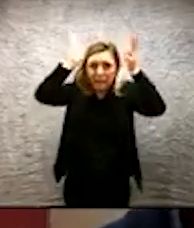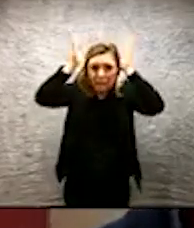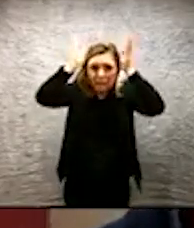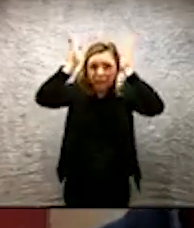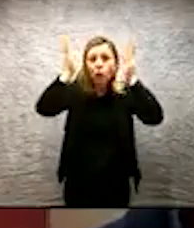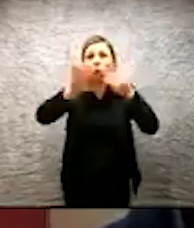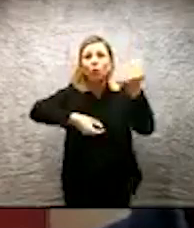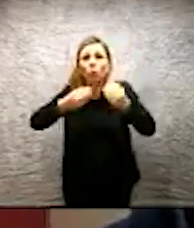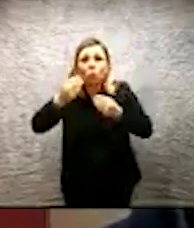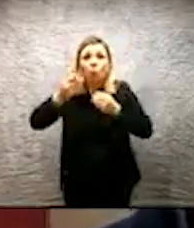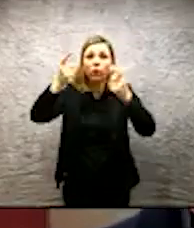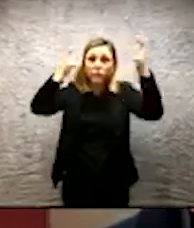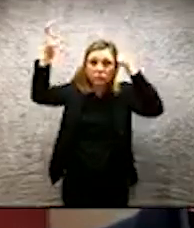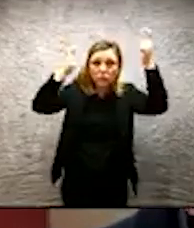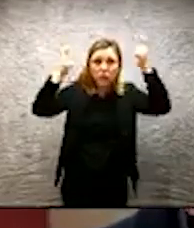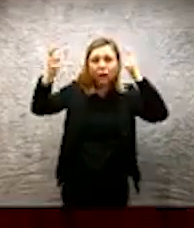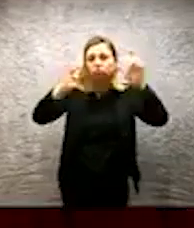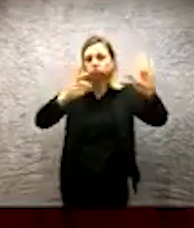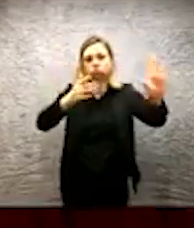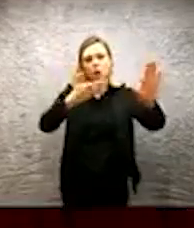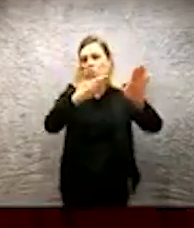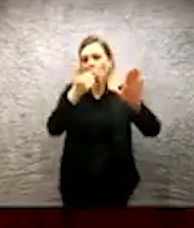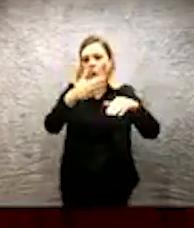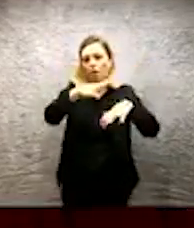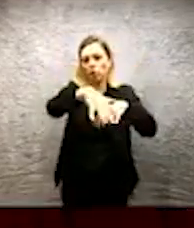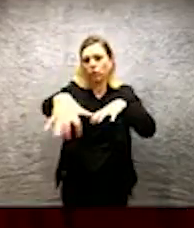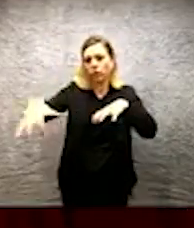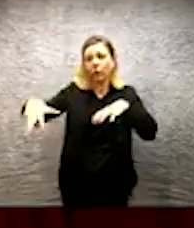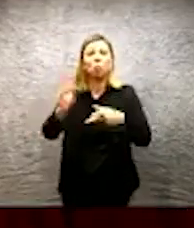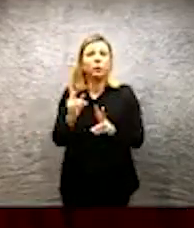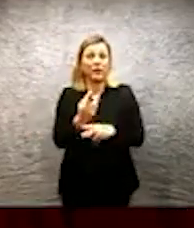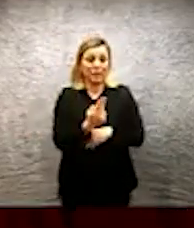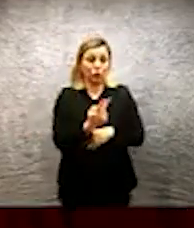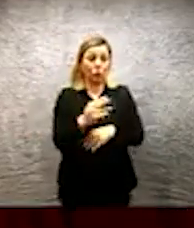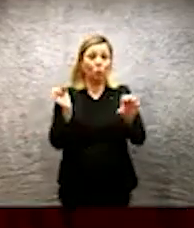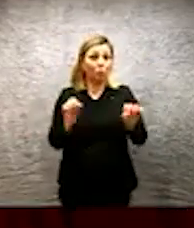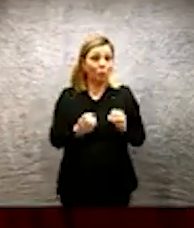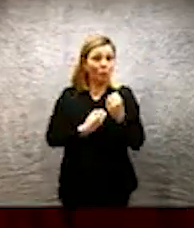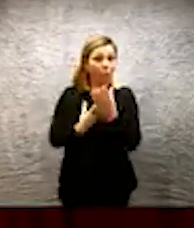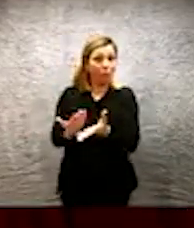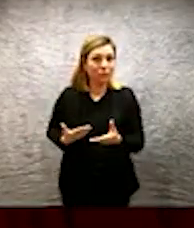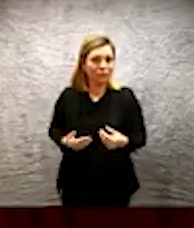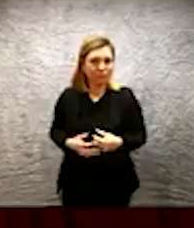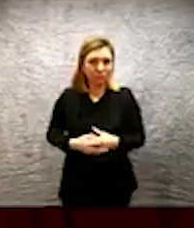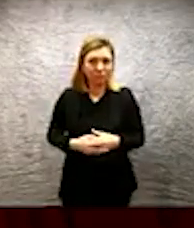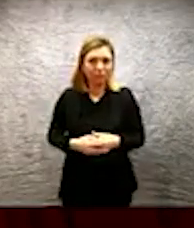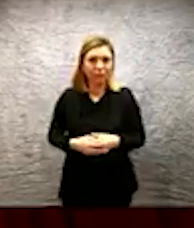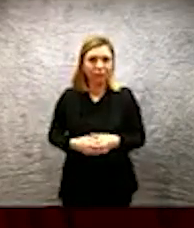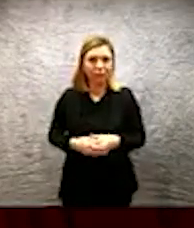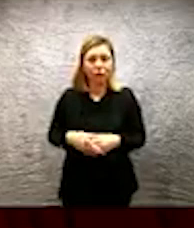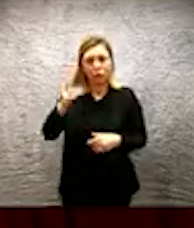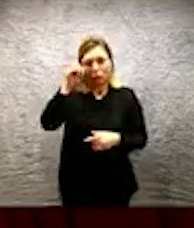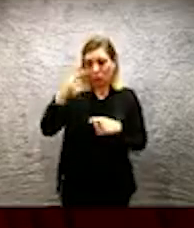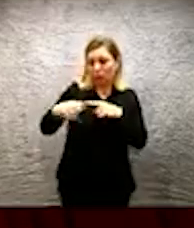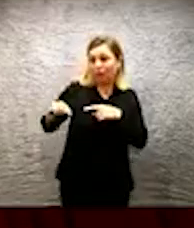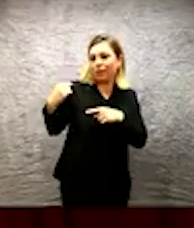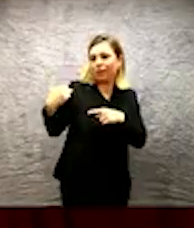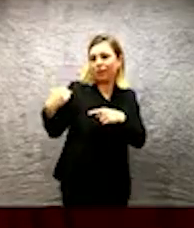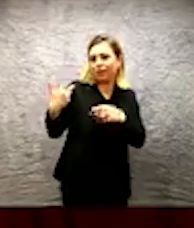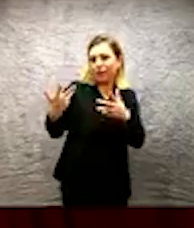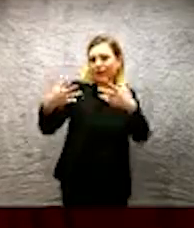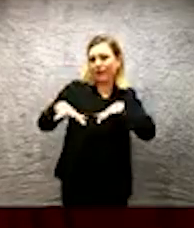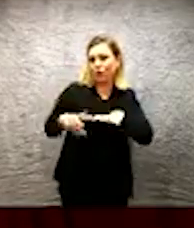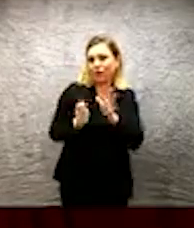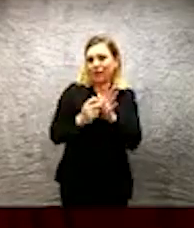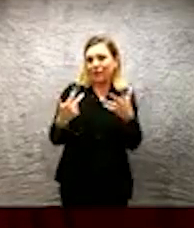Disney. Merci. Je pense qu'on fera les deux parce que suite à la réunion du 18 octobre, on a